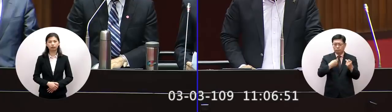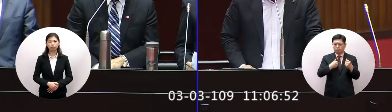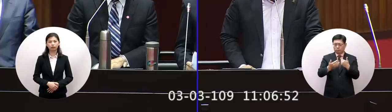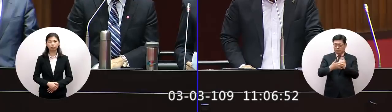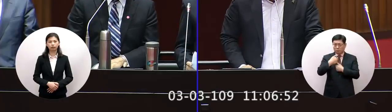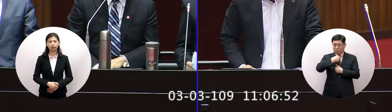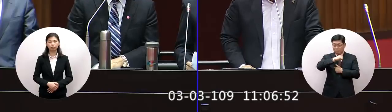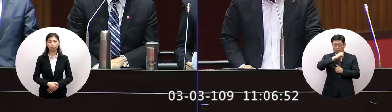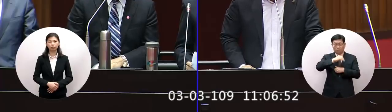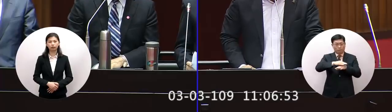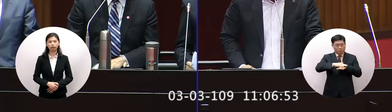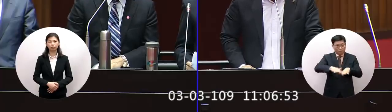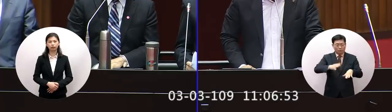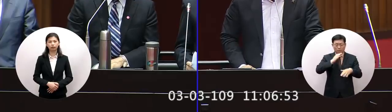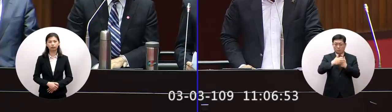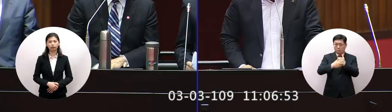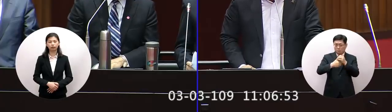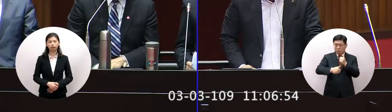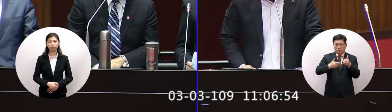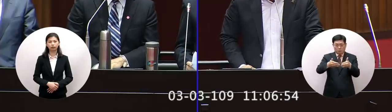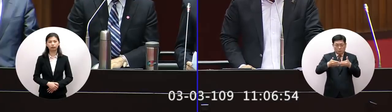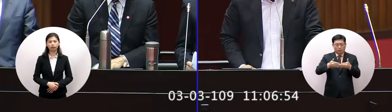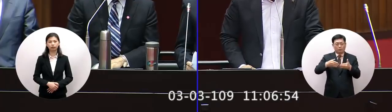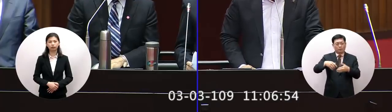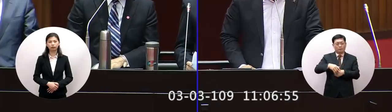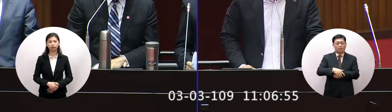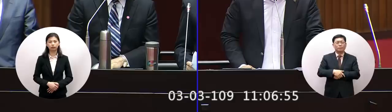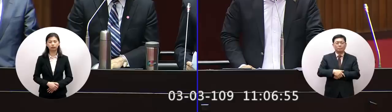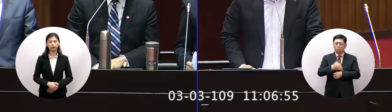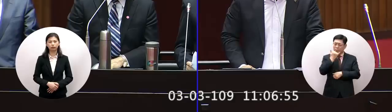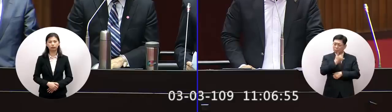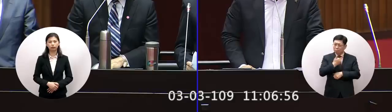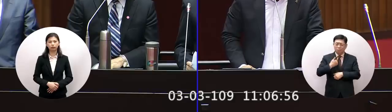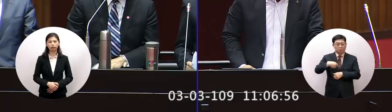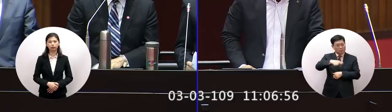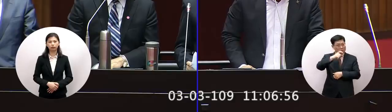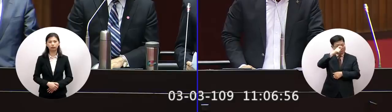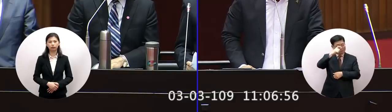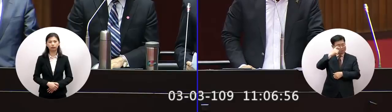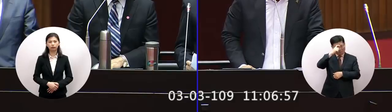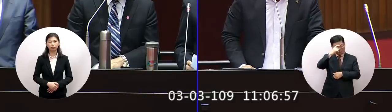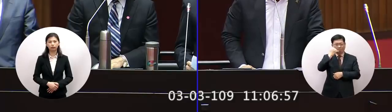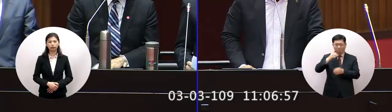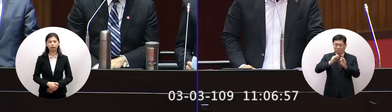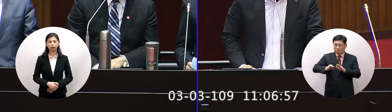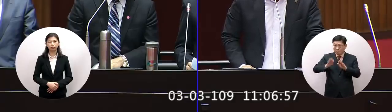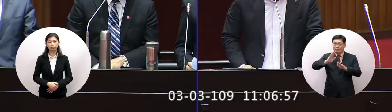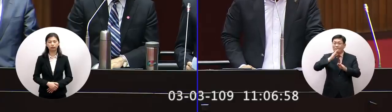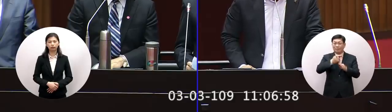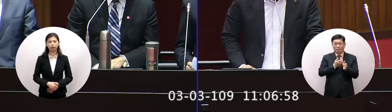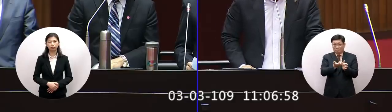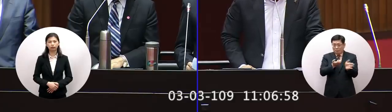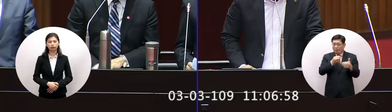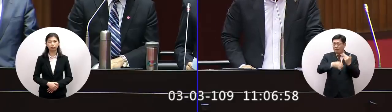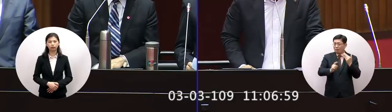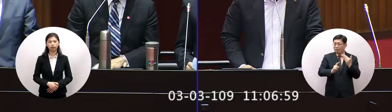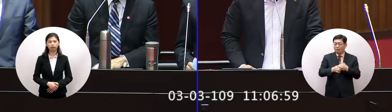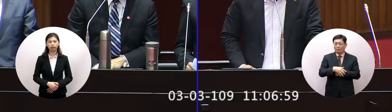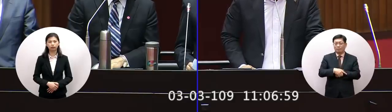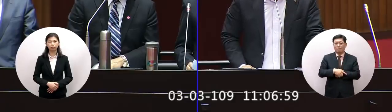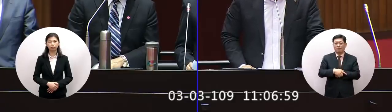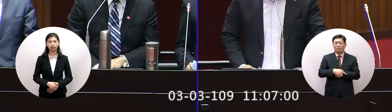台湾安全卫生的即个足重要的工作人员。有可能大家人想要拼经济，但是伫拼经济前提之